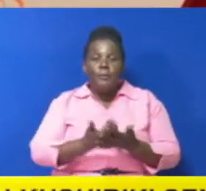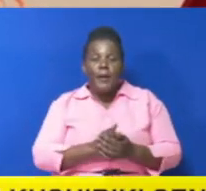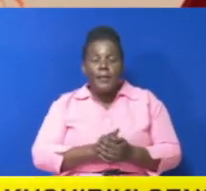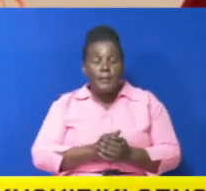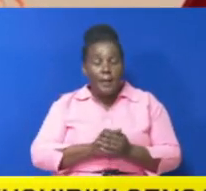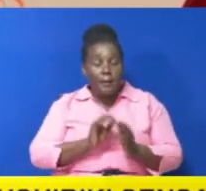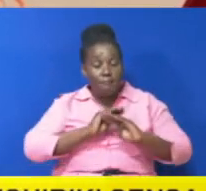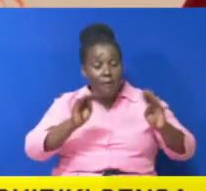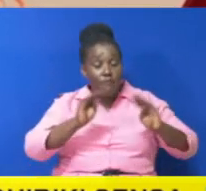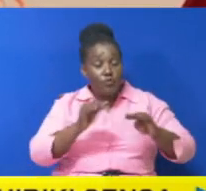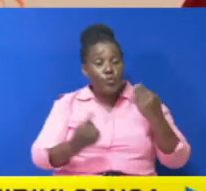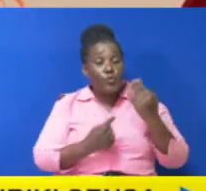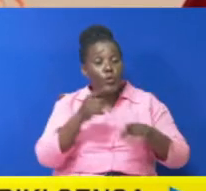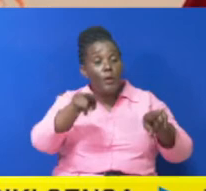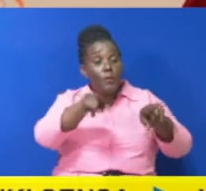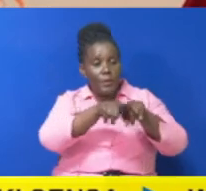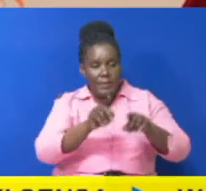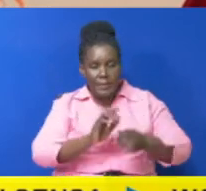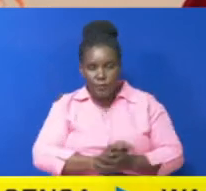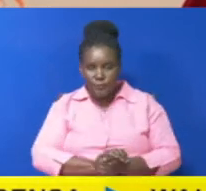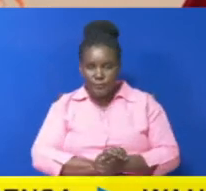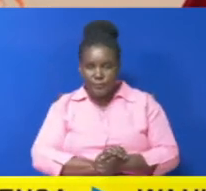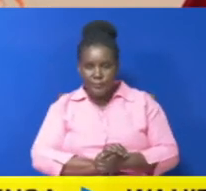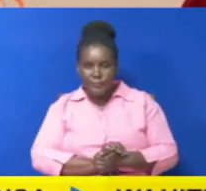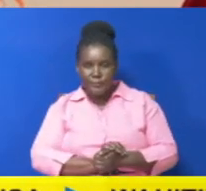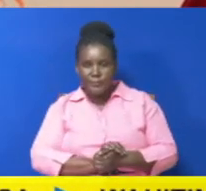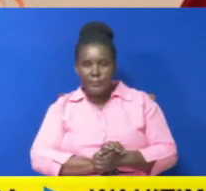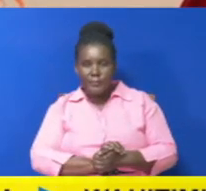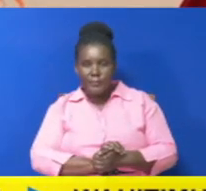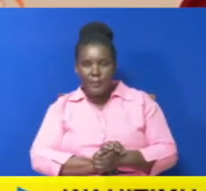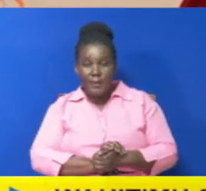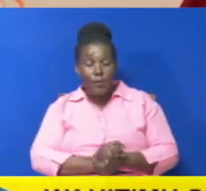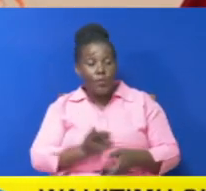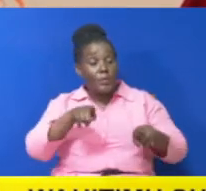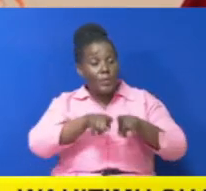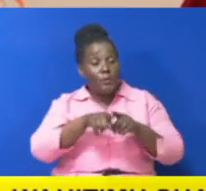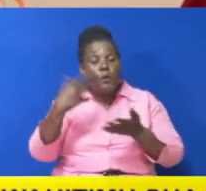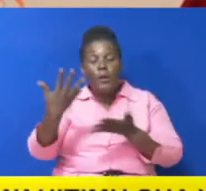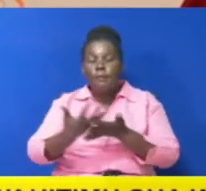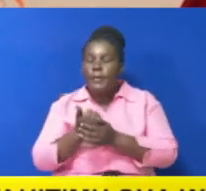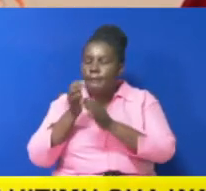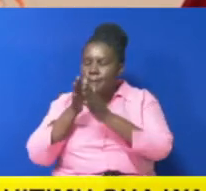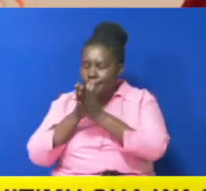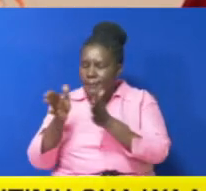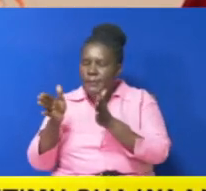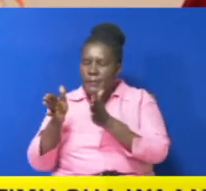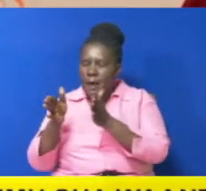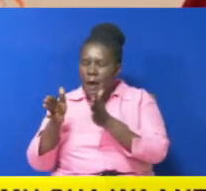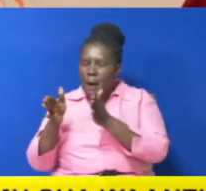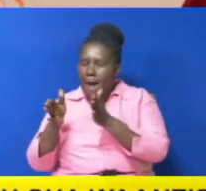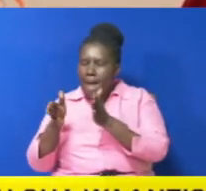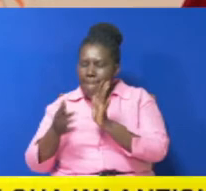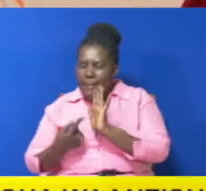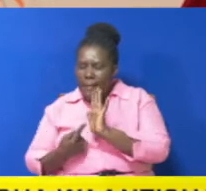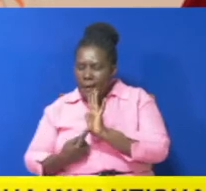wenzetu walotoka nje ya nchi ambao na wao pia walipata fursa ya